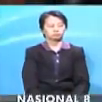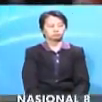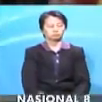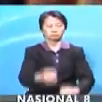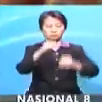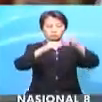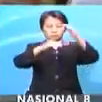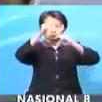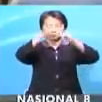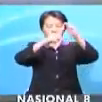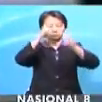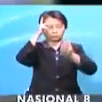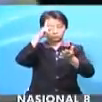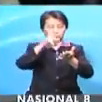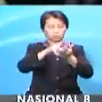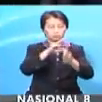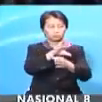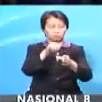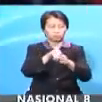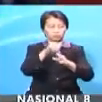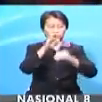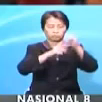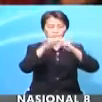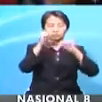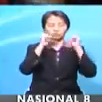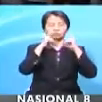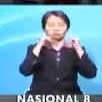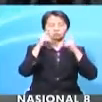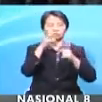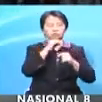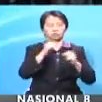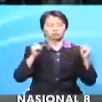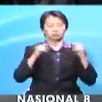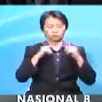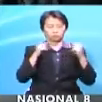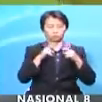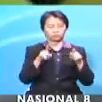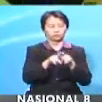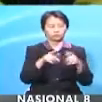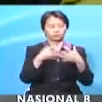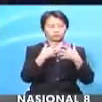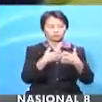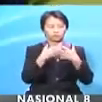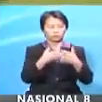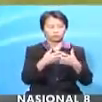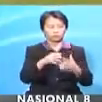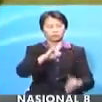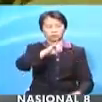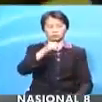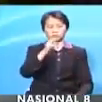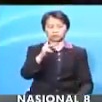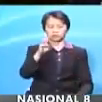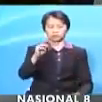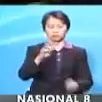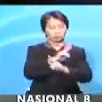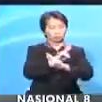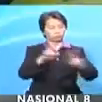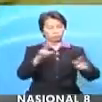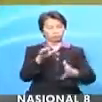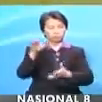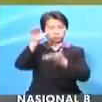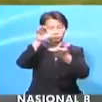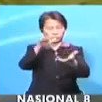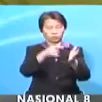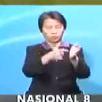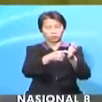bangunan-bangunan yang dikenal pasti termasuk bangunan swasta dan persendian seperti kilang JKM juga bersedia membekalkan